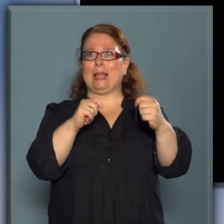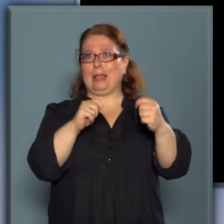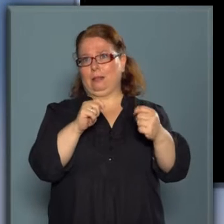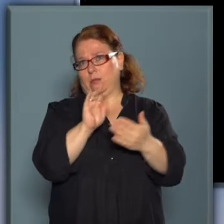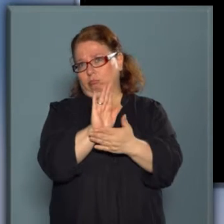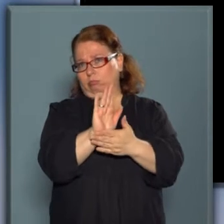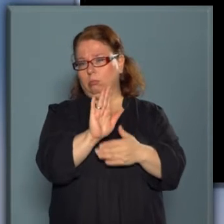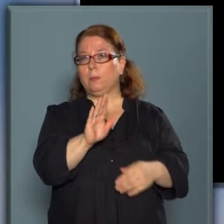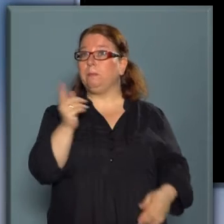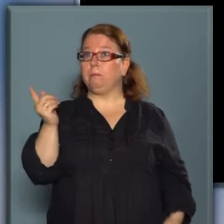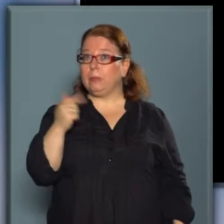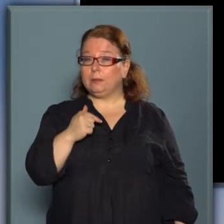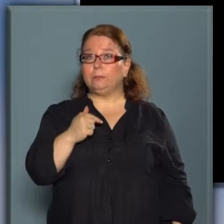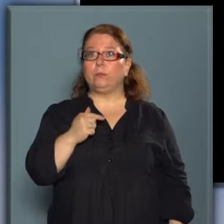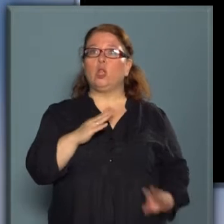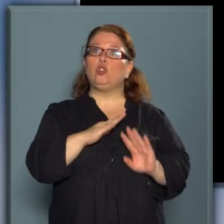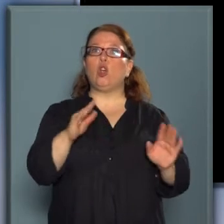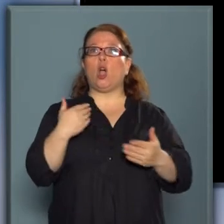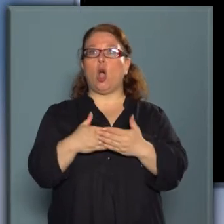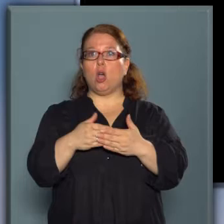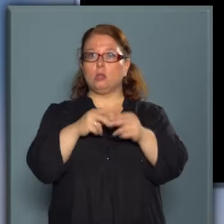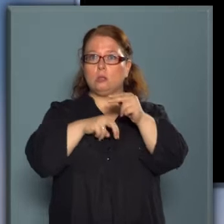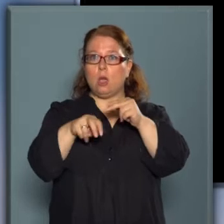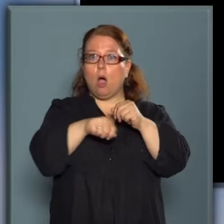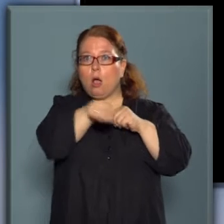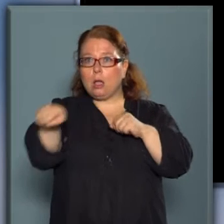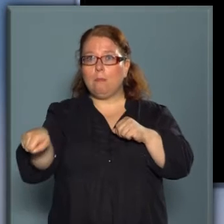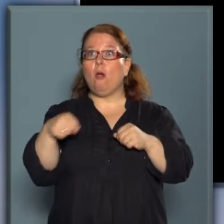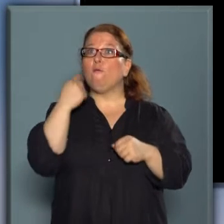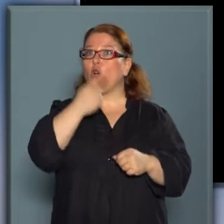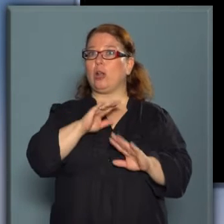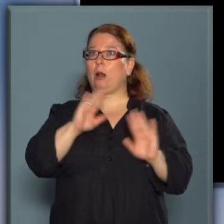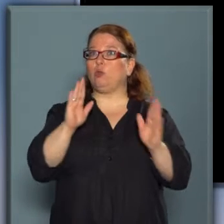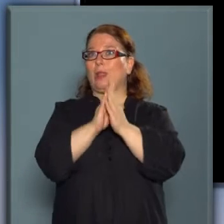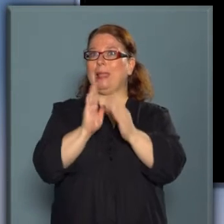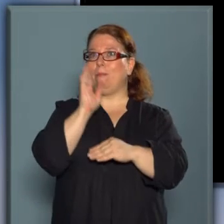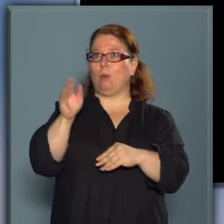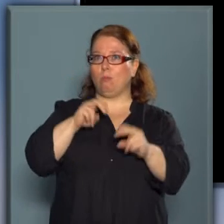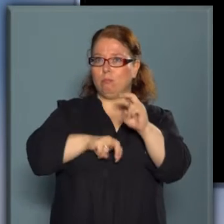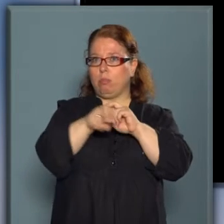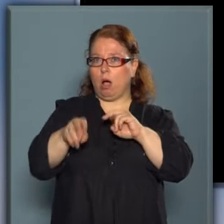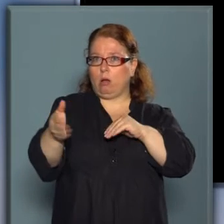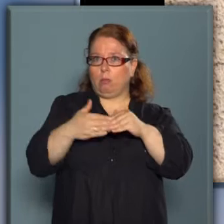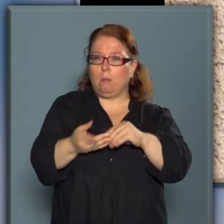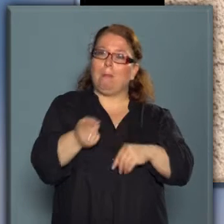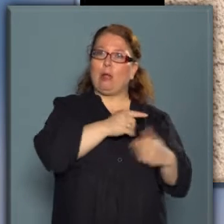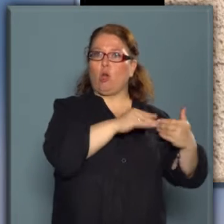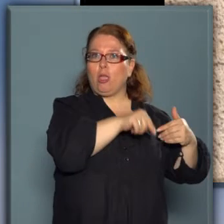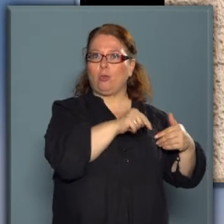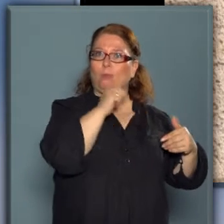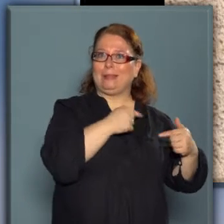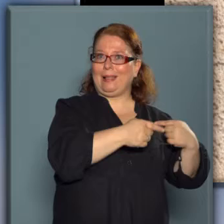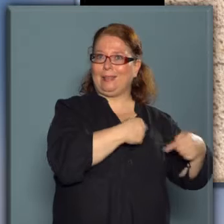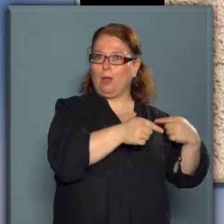építményeinek lehet mondani. Ott csak a gazdák vasárnap, mikor mentek a templomba, akkor mentek ki a vasárnapi ajtón. A